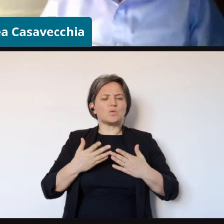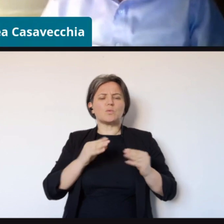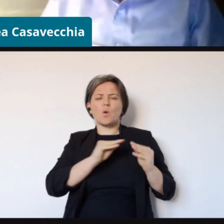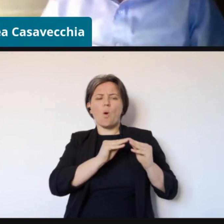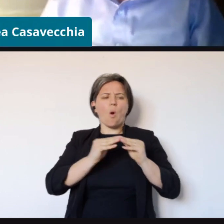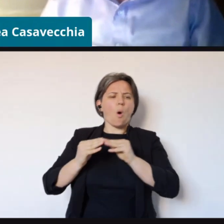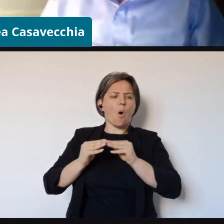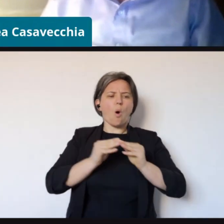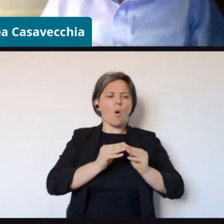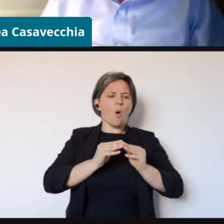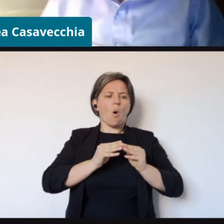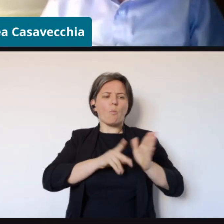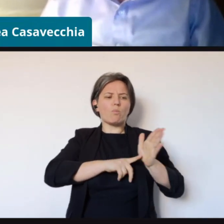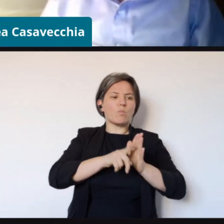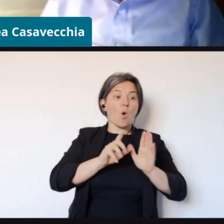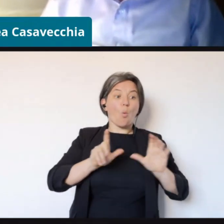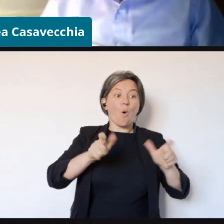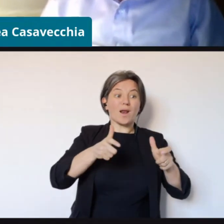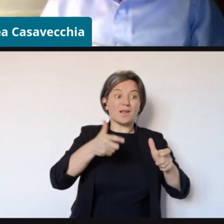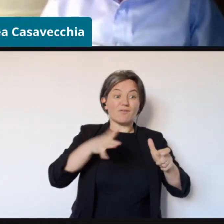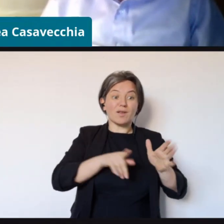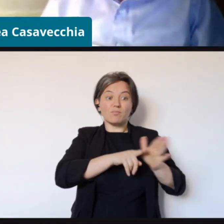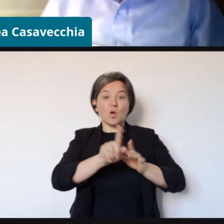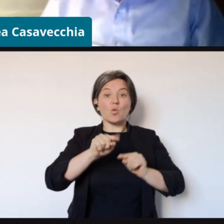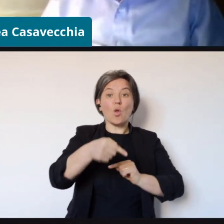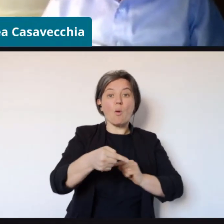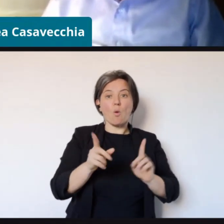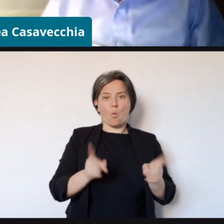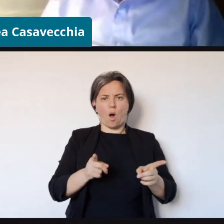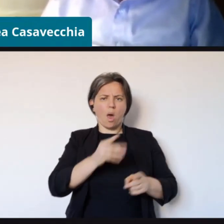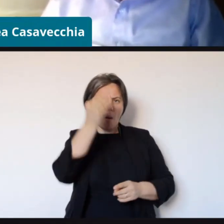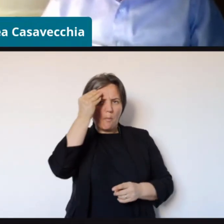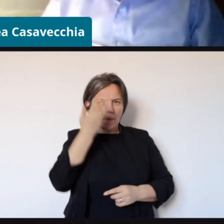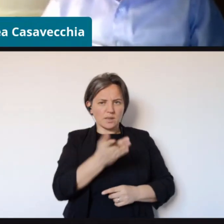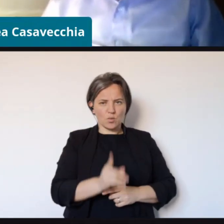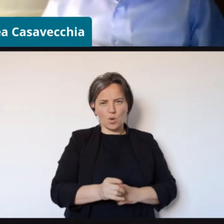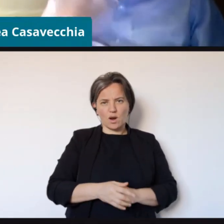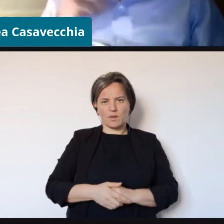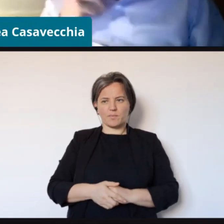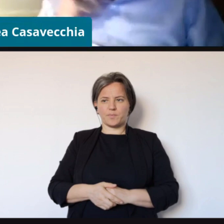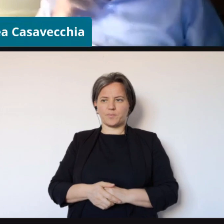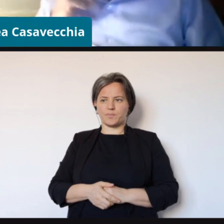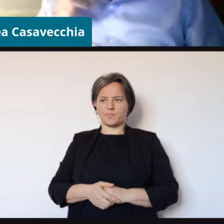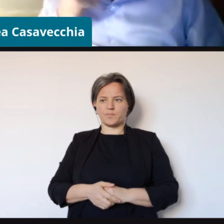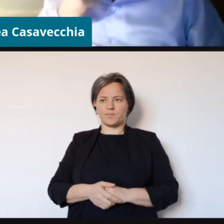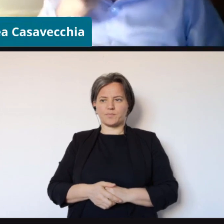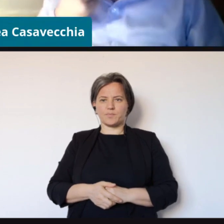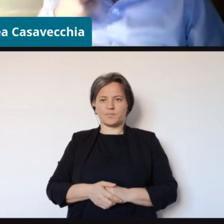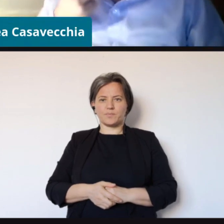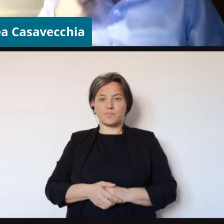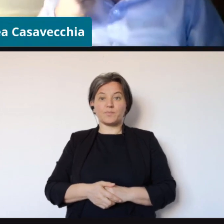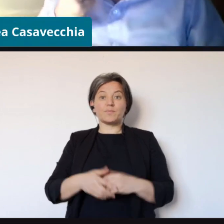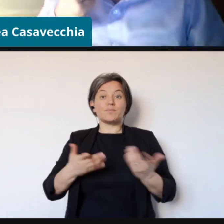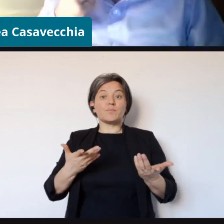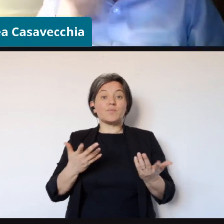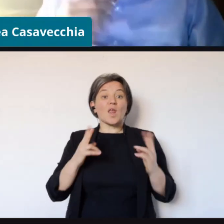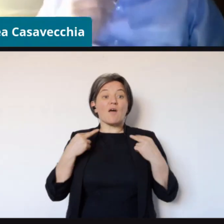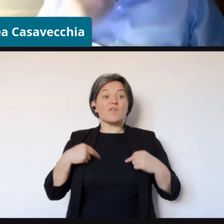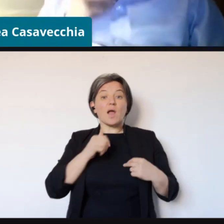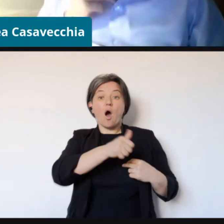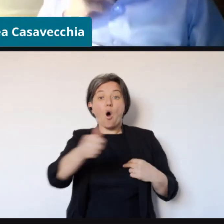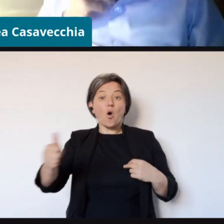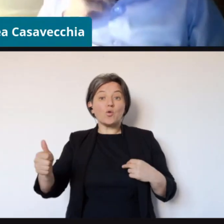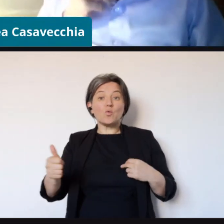diversi studiosi si stanno interrogando sugli effetti della quarantena nella società. Lei cosa pensa in merito? Che segni